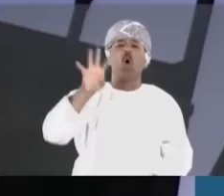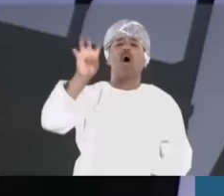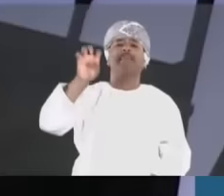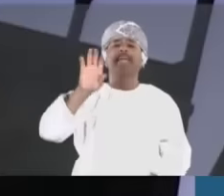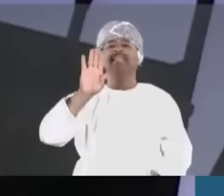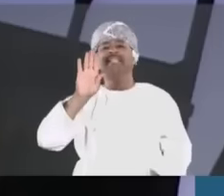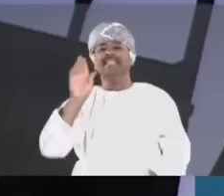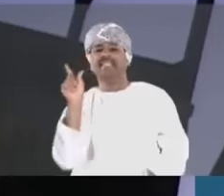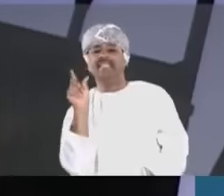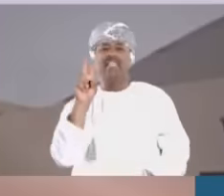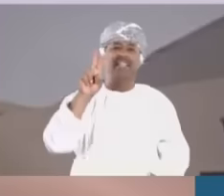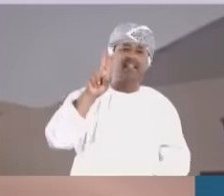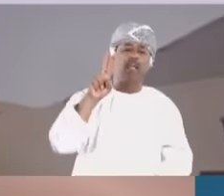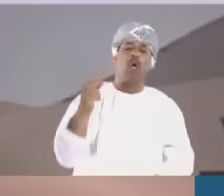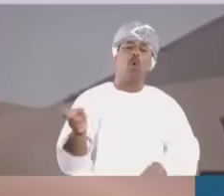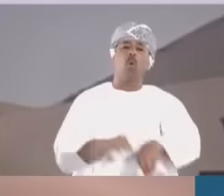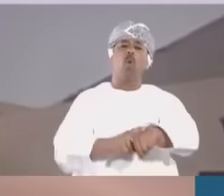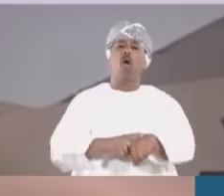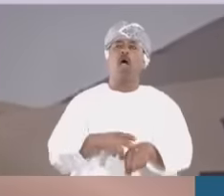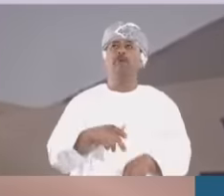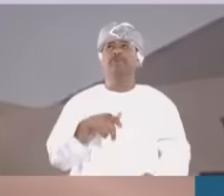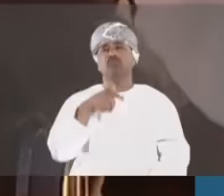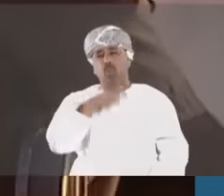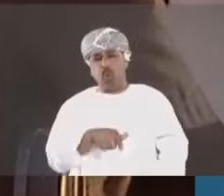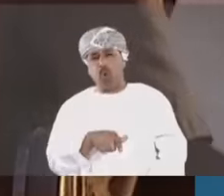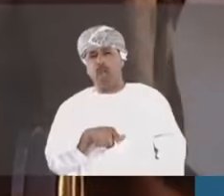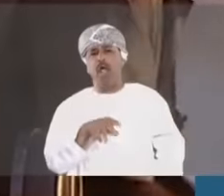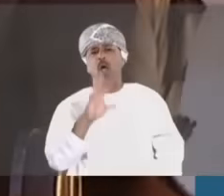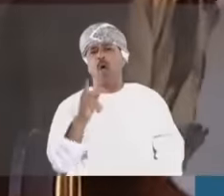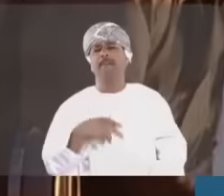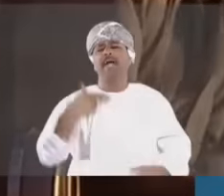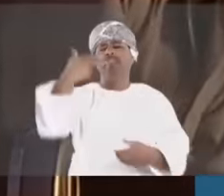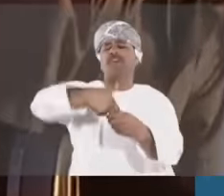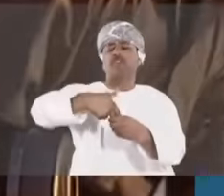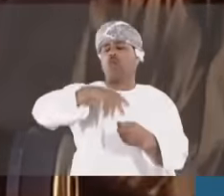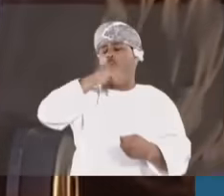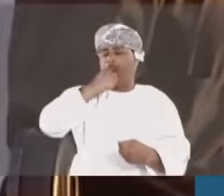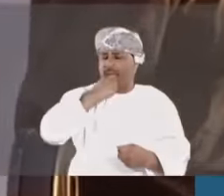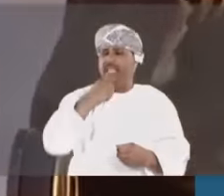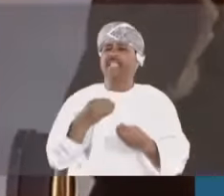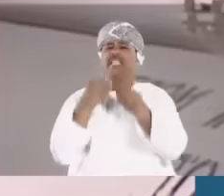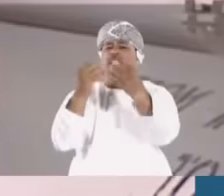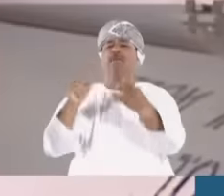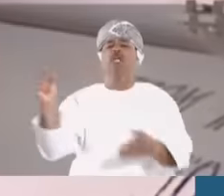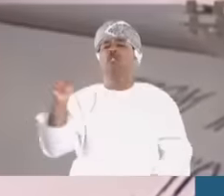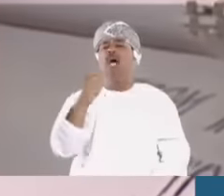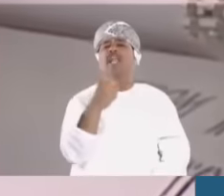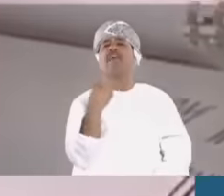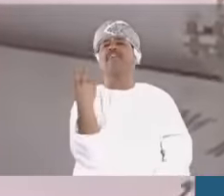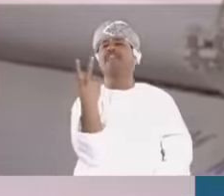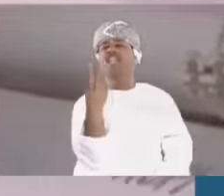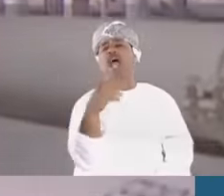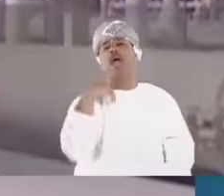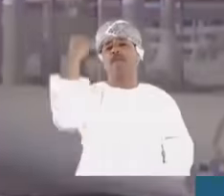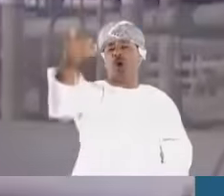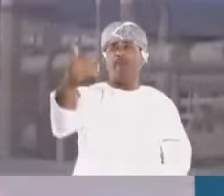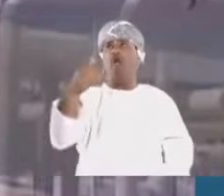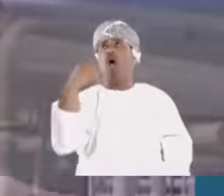$25.40 للبرميل. تجدر الإشارة إلى أن معدل سعر النفط العماني تسليم شهر فبراير المقبل